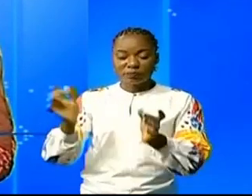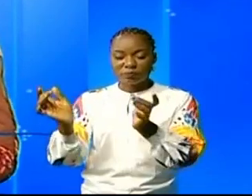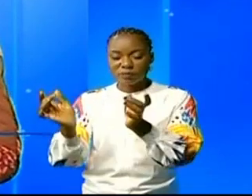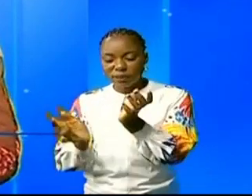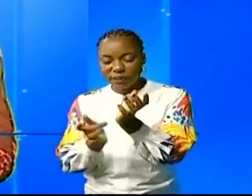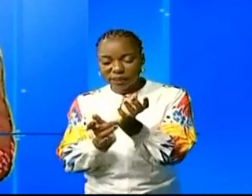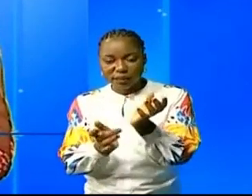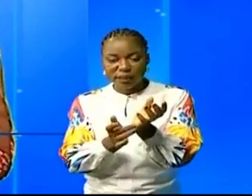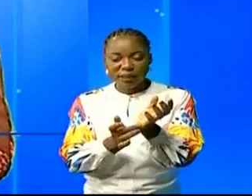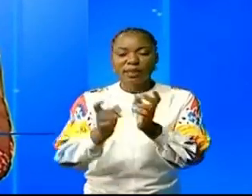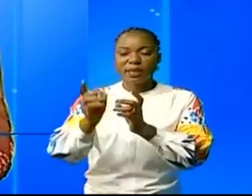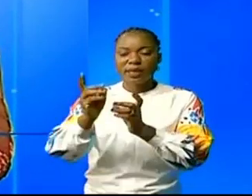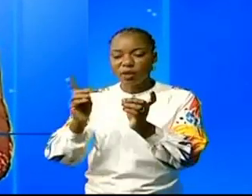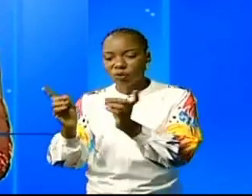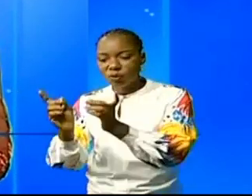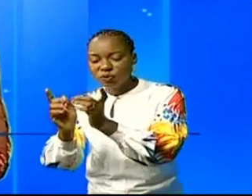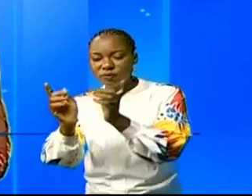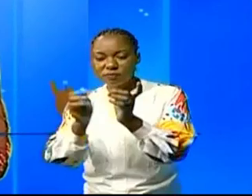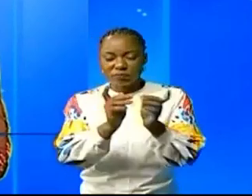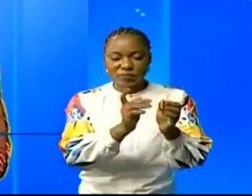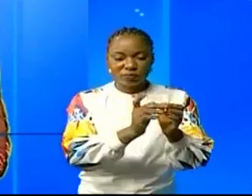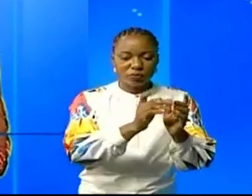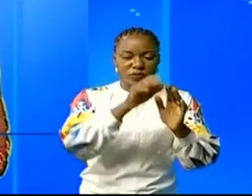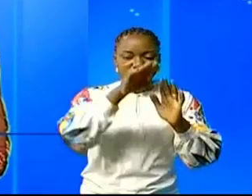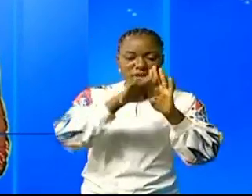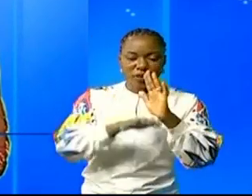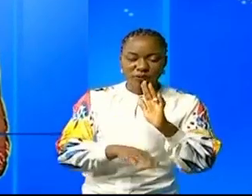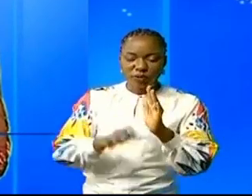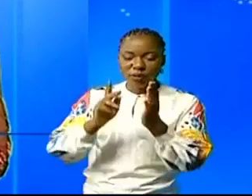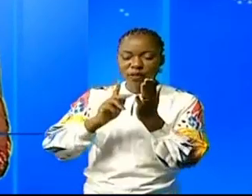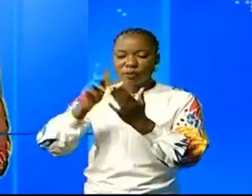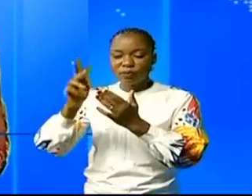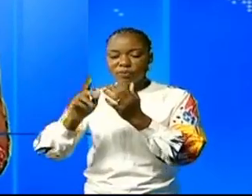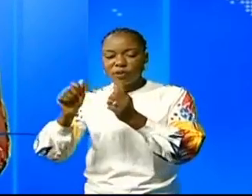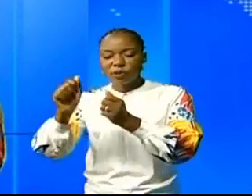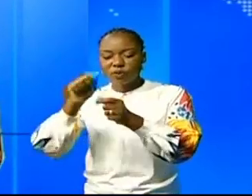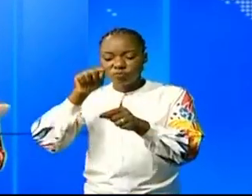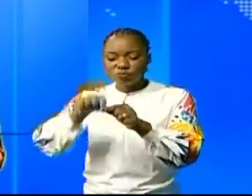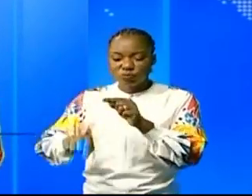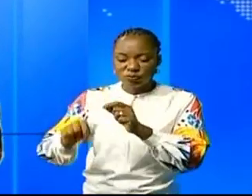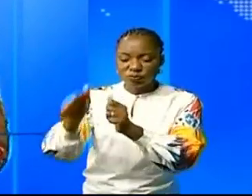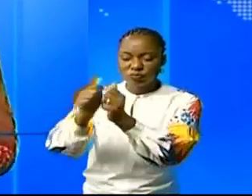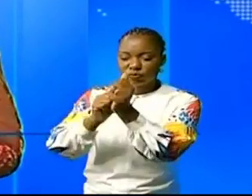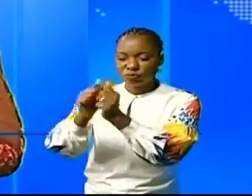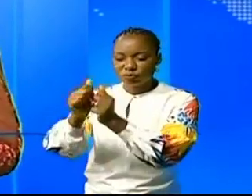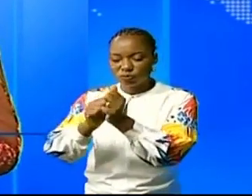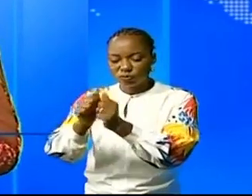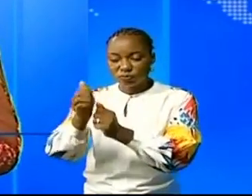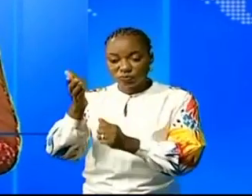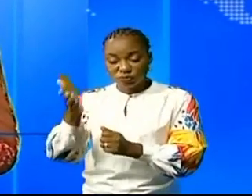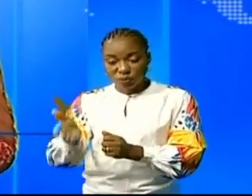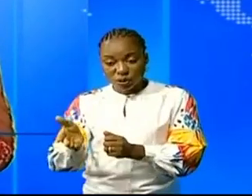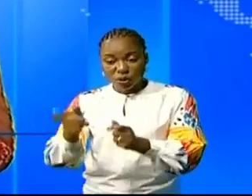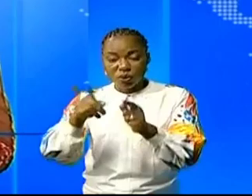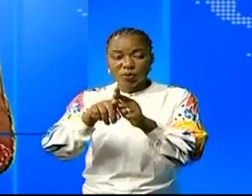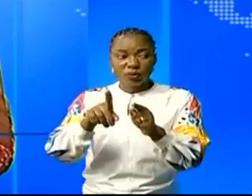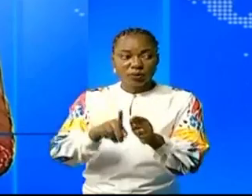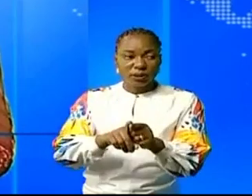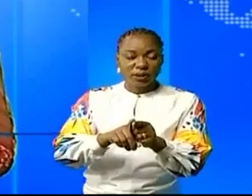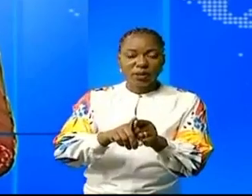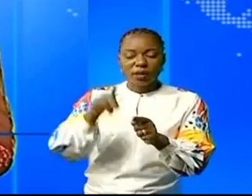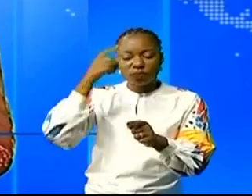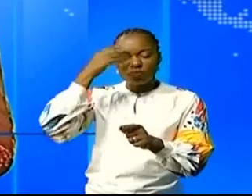du programme intégré de la réduction du programme intégré de réduction, allais-je dire, des émissions de gaz